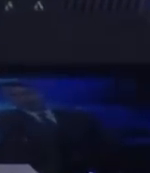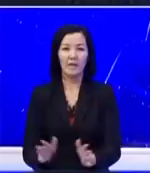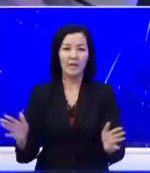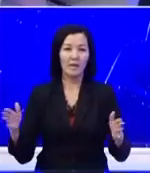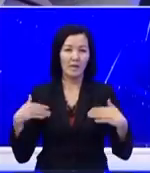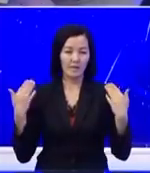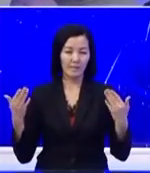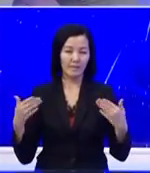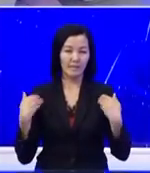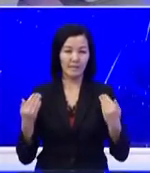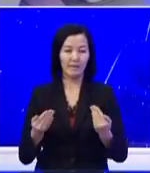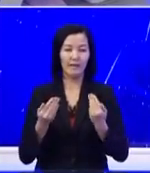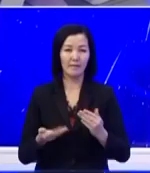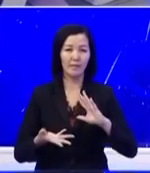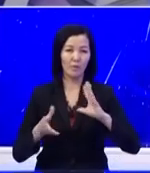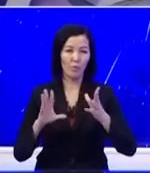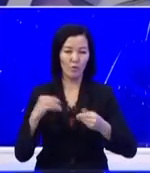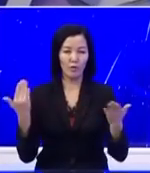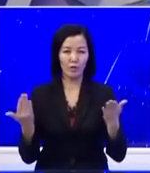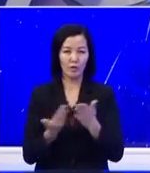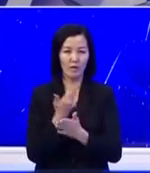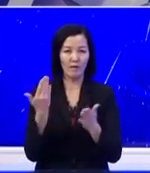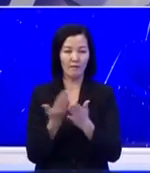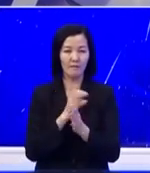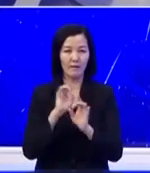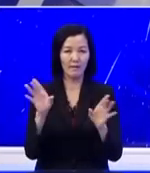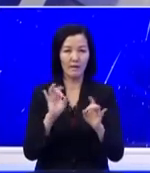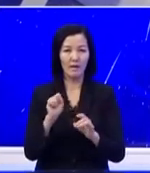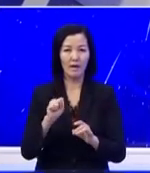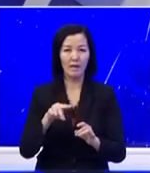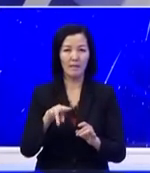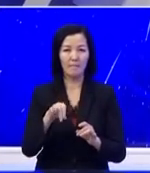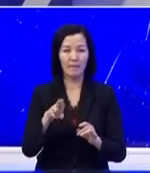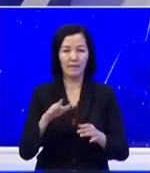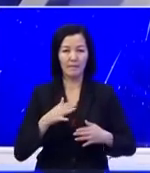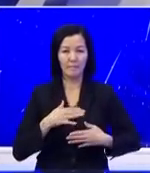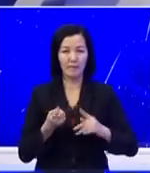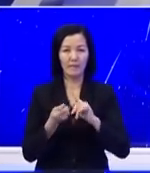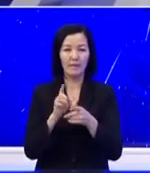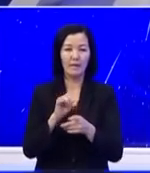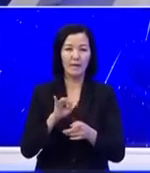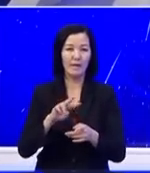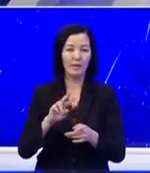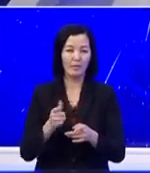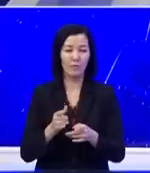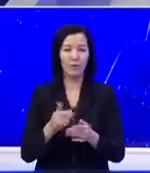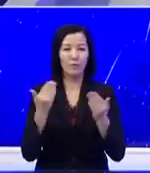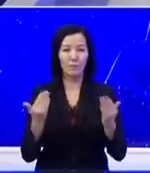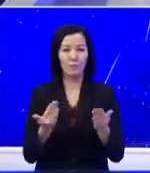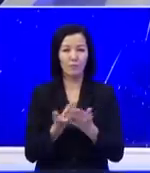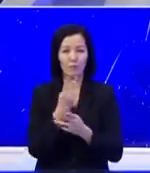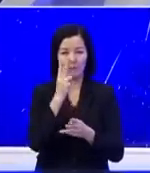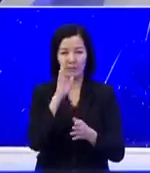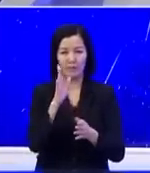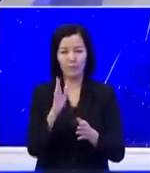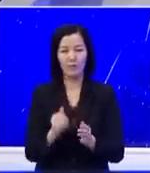Ассаламу алейкум, қадірменді көрермен, тікелей эфирде қорытынды жаңалықтар студияда Алмат Хамид, сурдодармада Айгүл Жұмашқызы. Алдымен